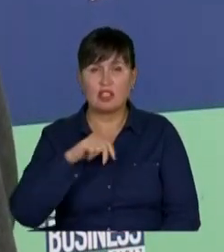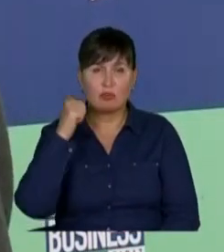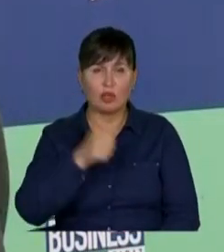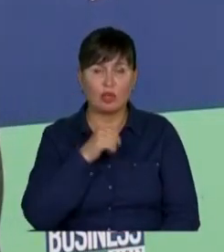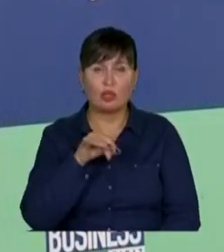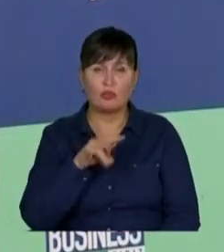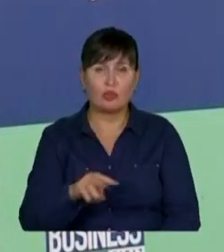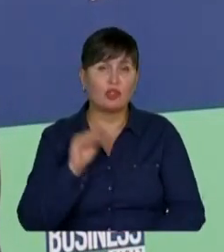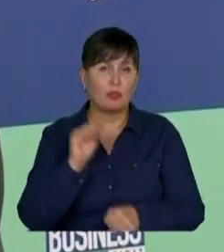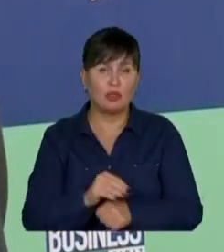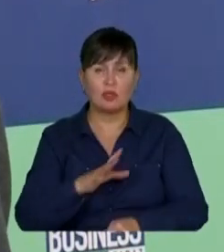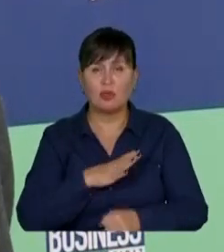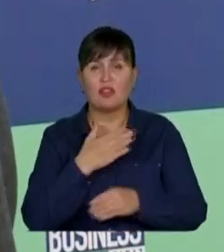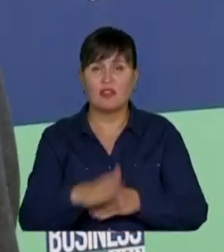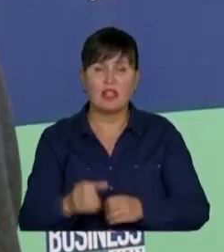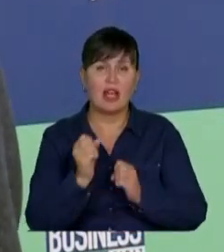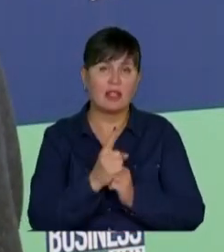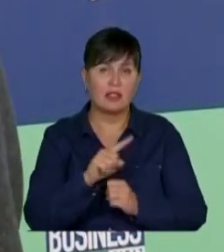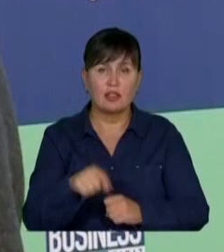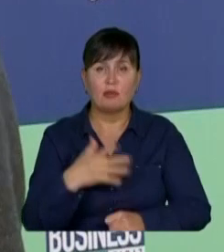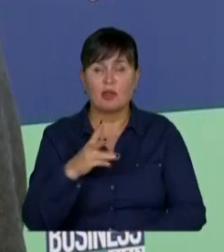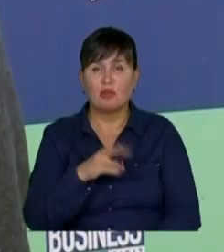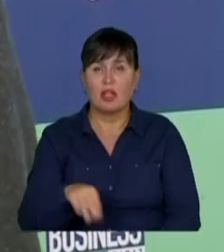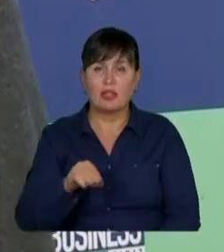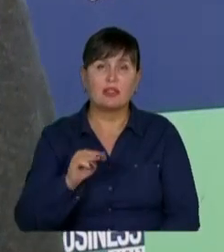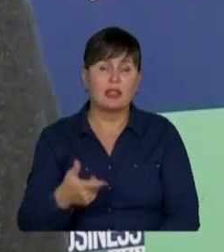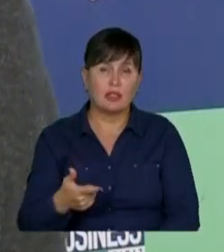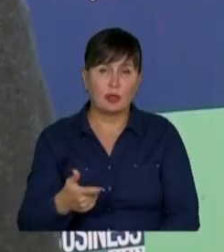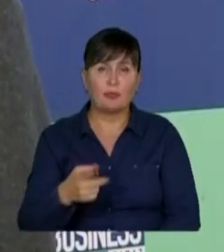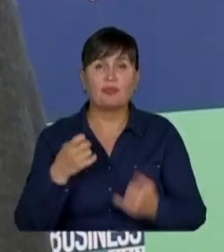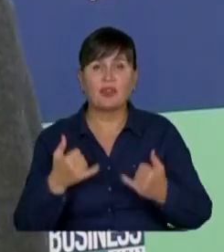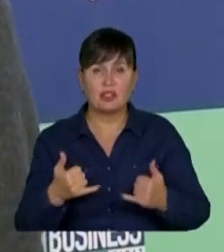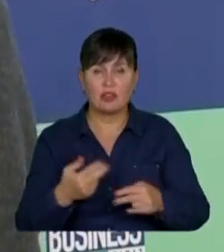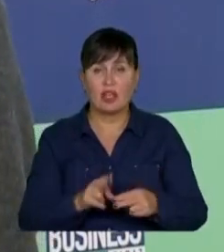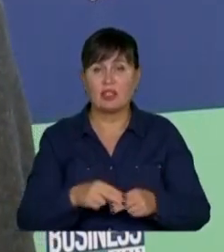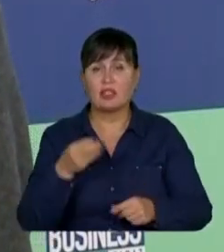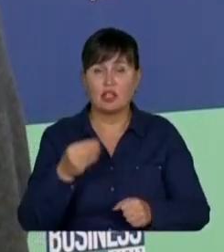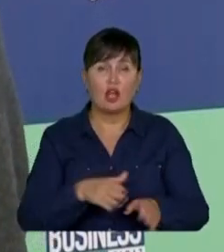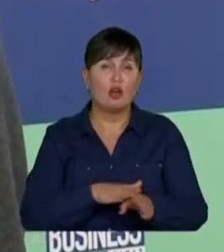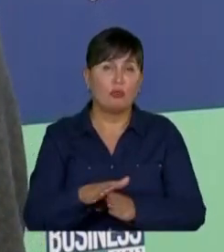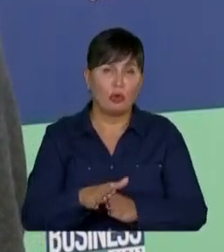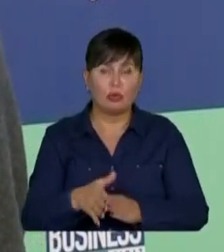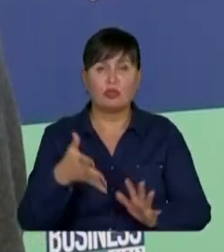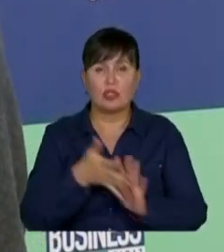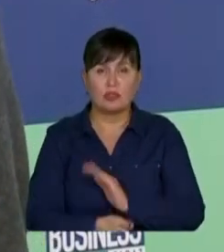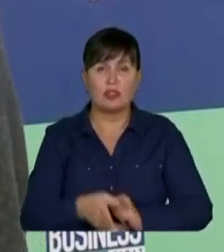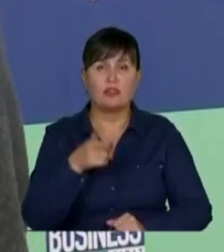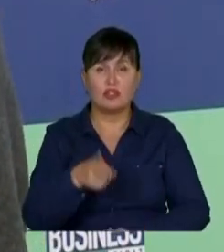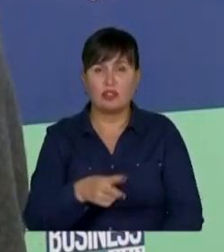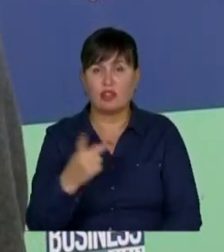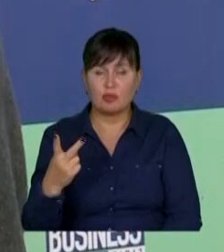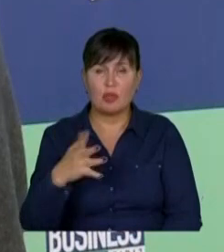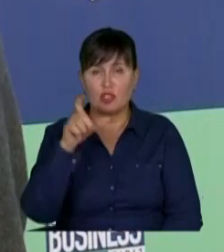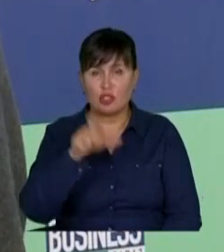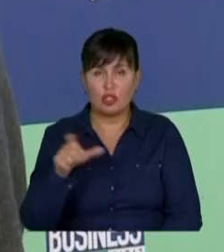в июне дополнительно было выделено 11,5 миллиардов тенге. На сегодня эти средства полностью освоены. 2025